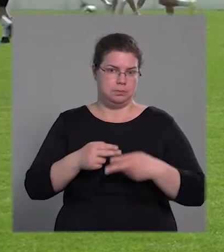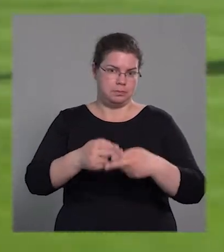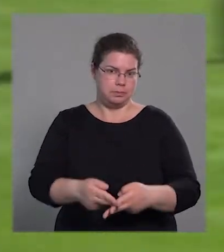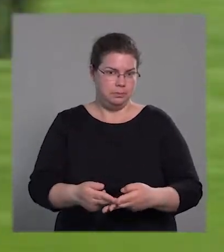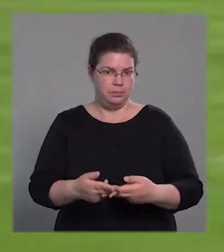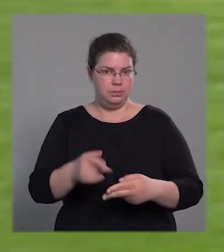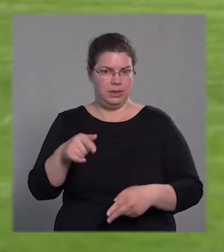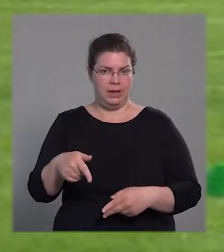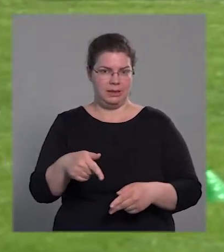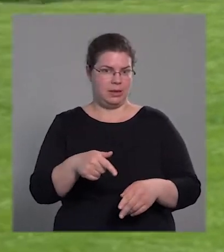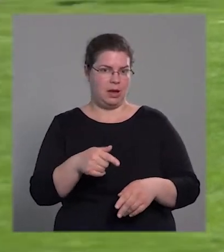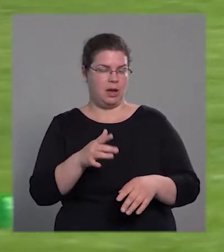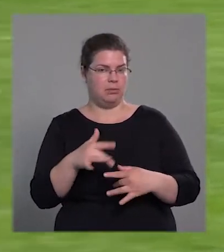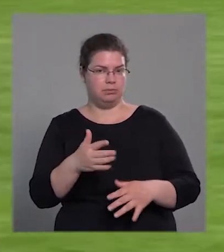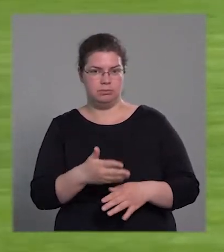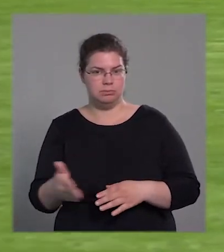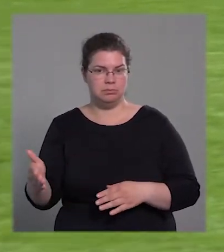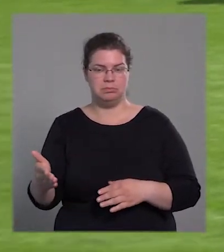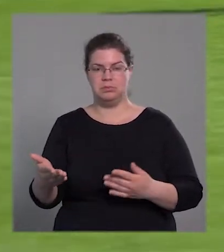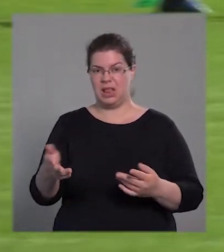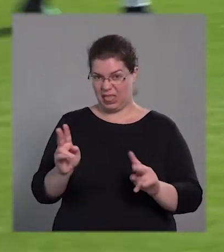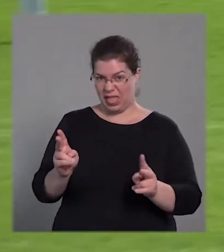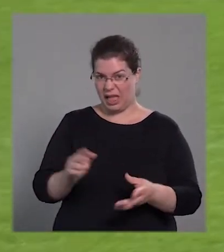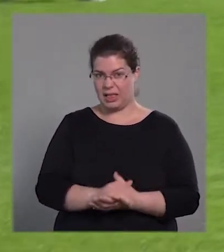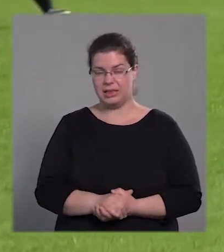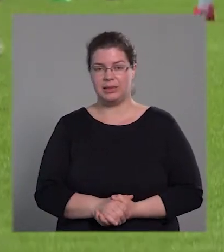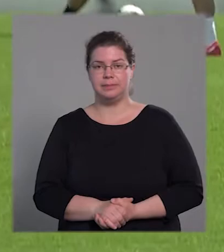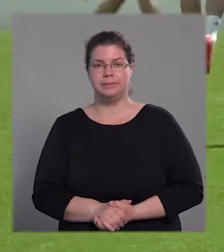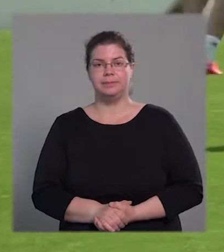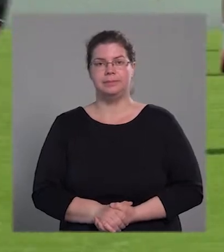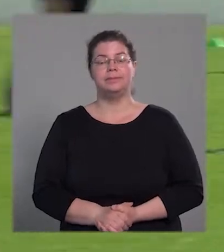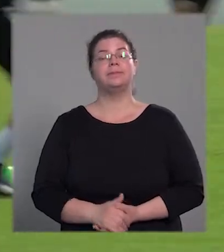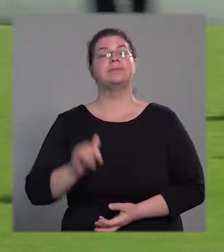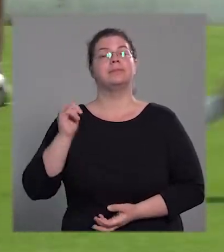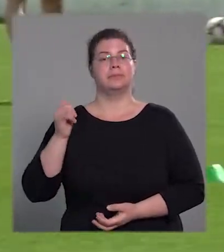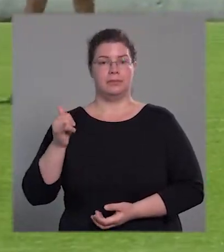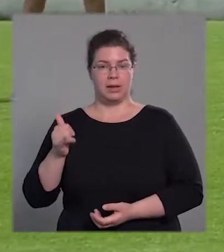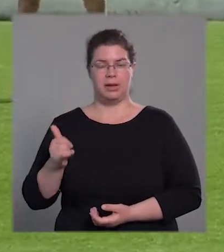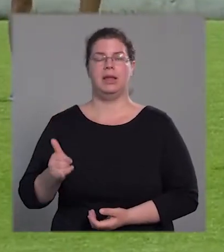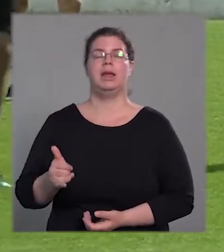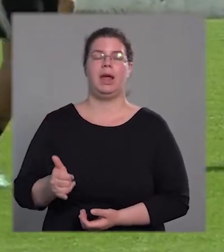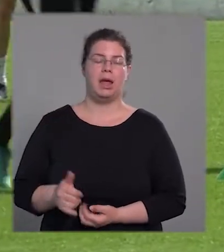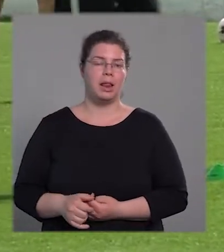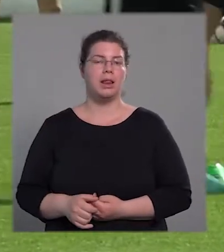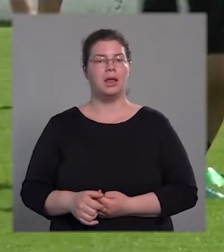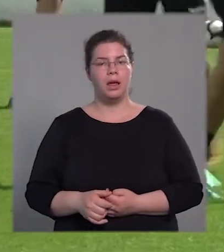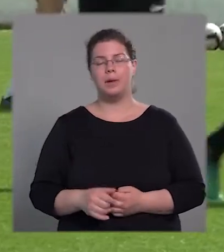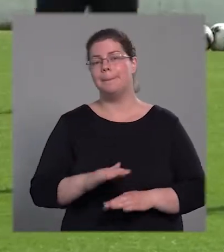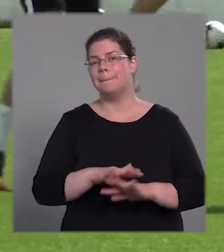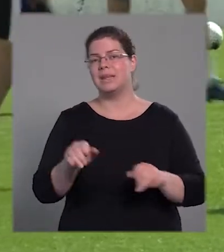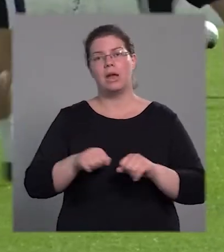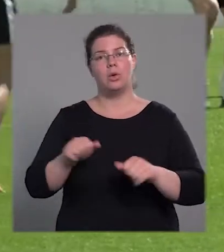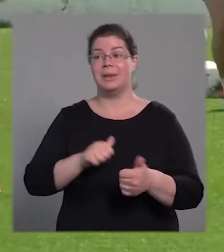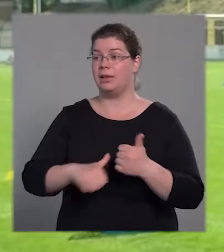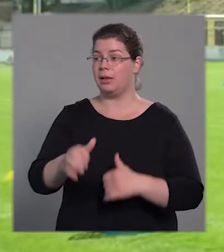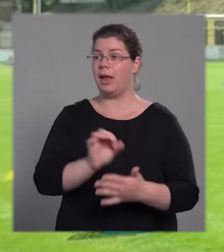segítsétek ezt a periódust? Egyáltalán lehetséges? Igen, minden kormányzati